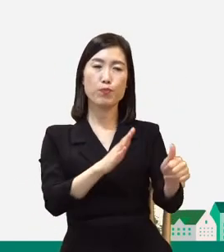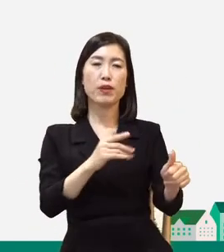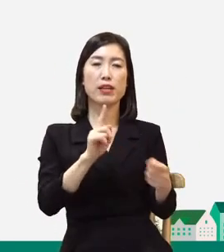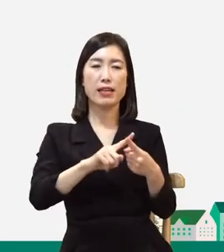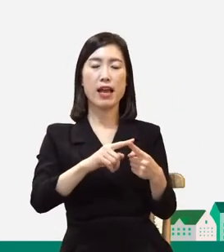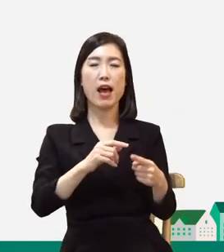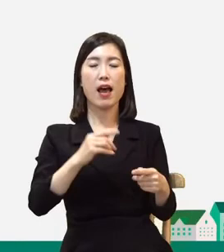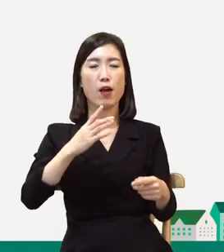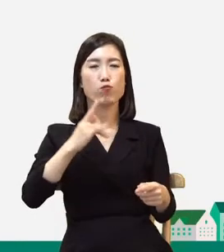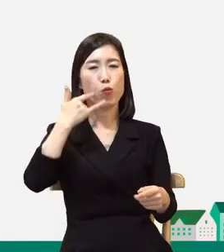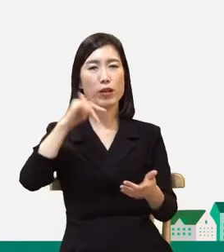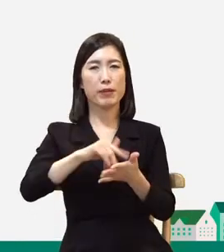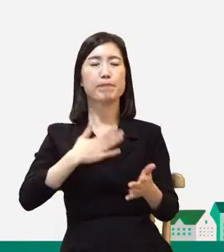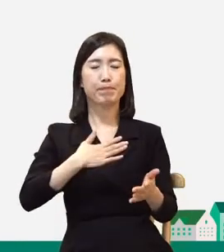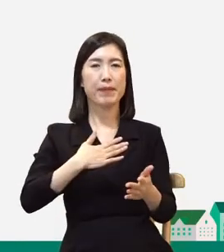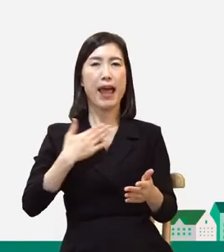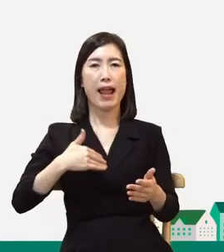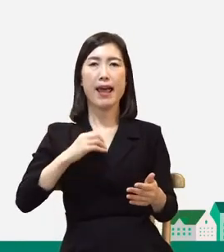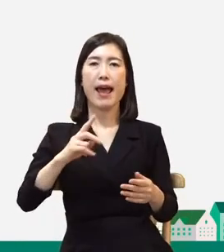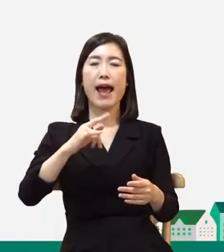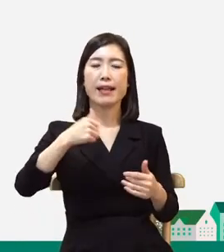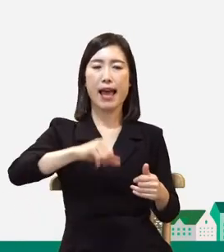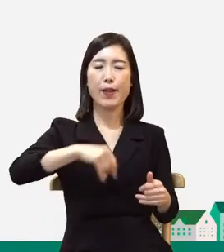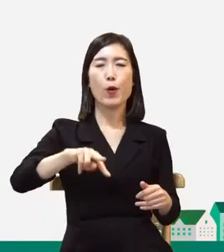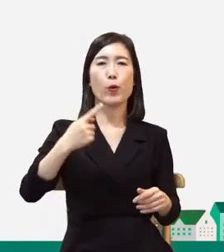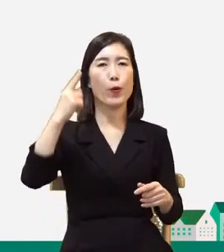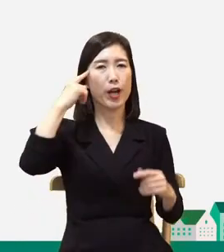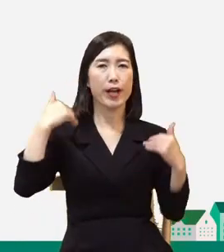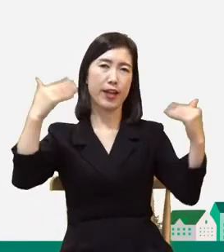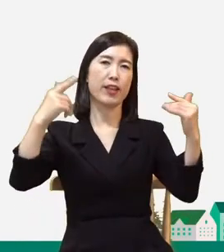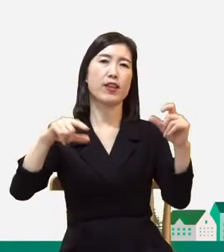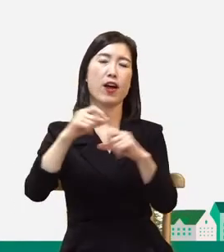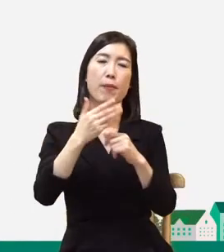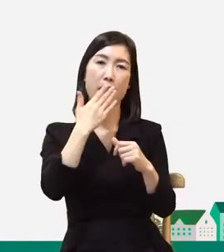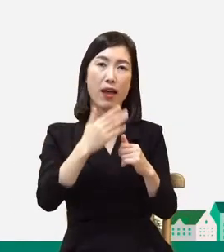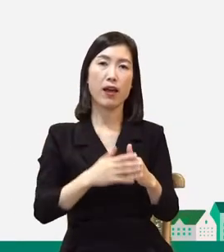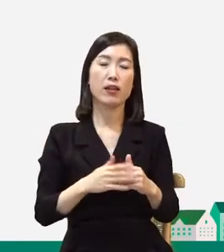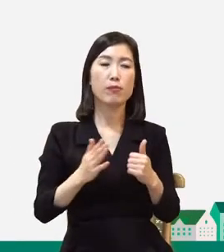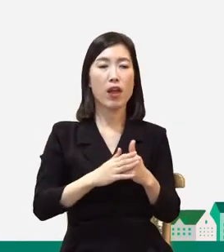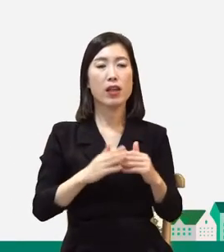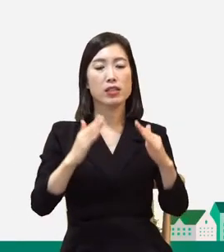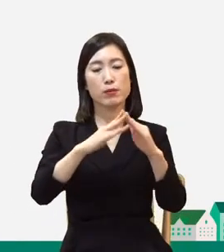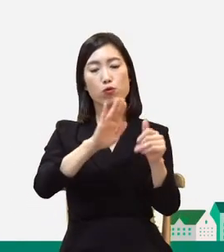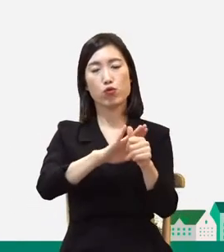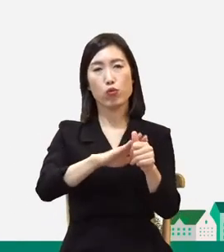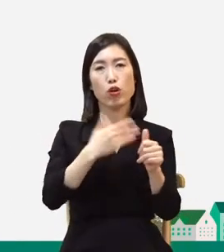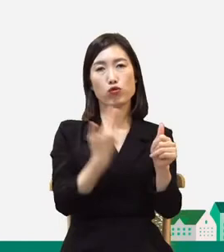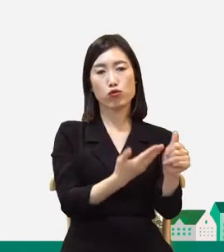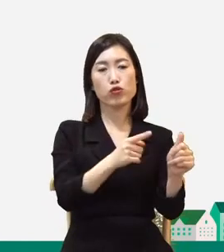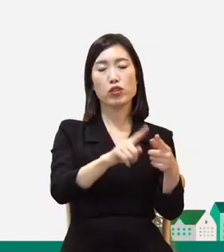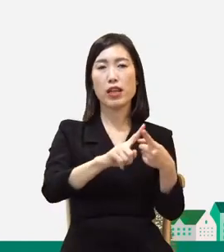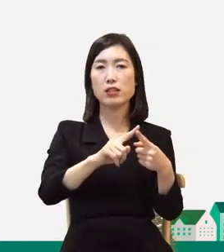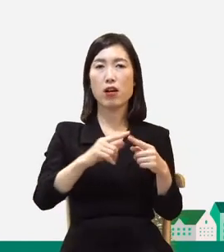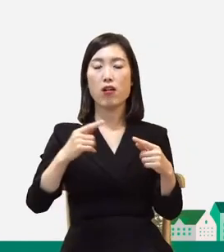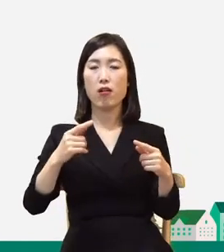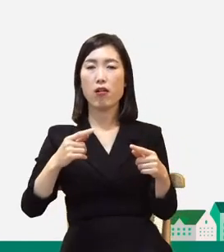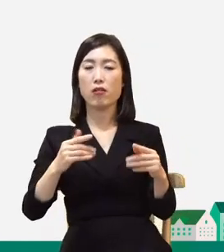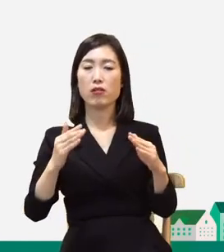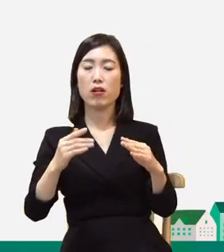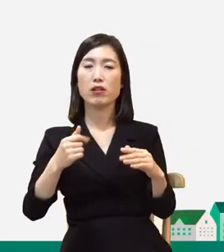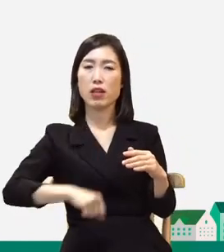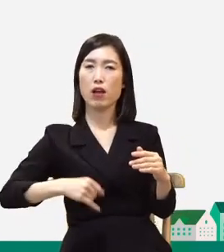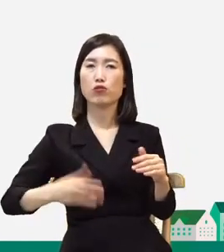수 있다고 저는 생각을 하거든요. 그래서 주거에 관련된 것들도 뭐 이렇게 지원주택으로 들어가야 할 수 있는, 저는 예전에 같으면